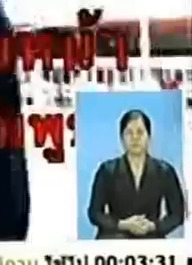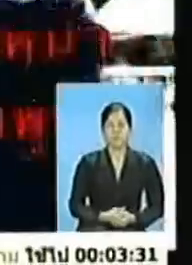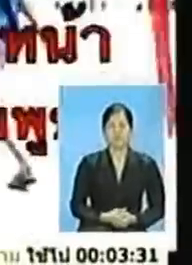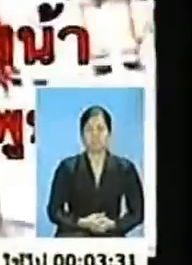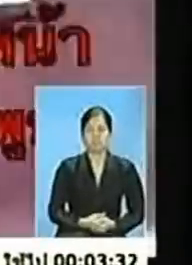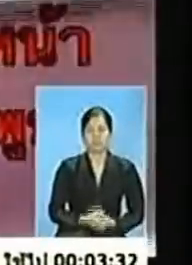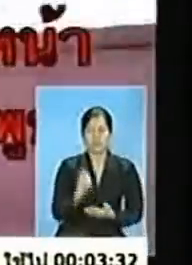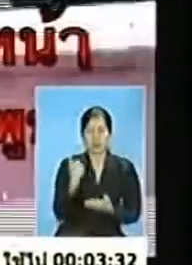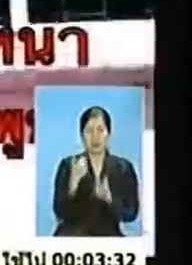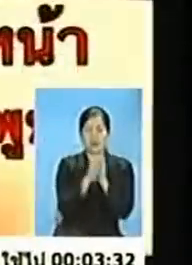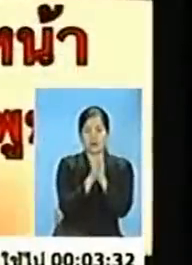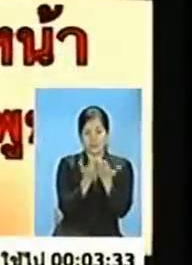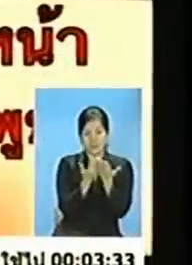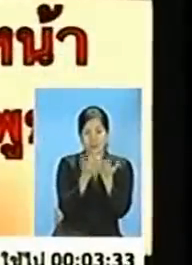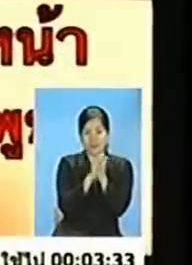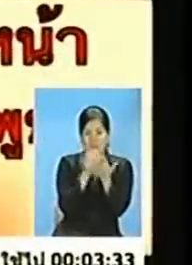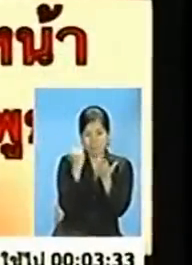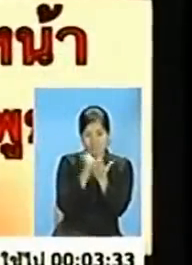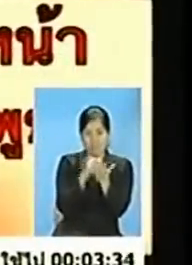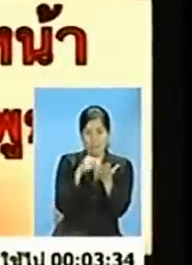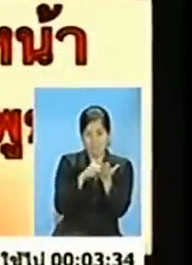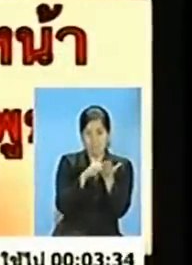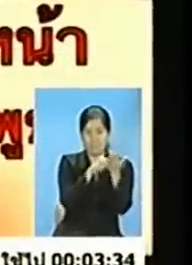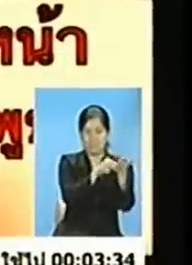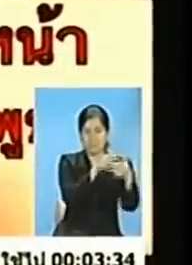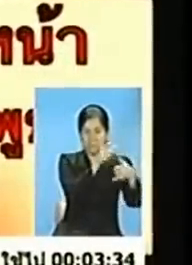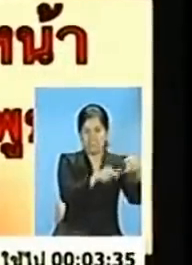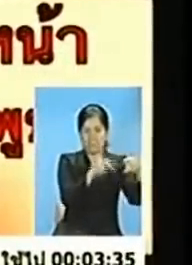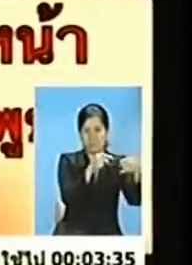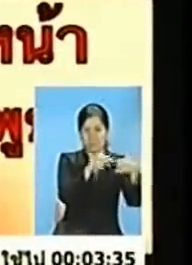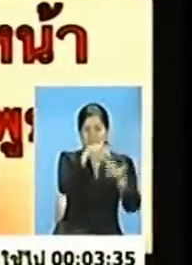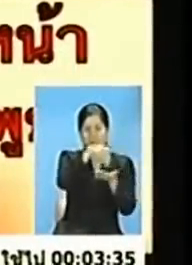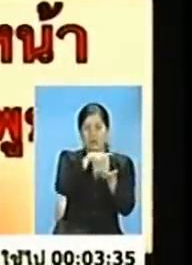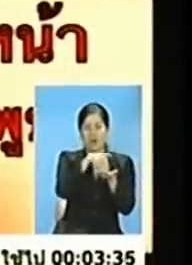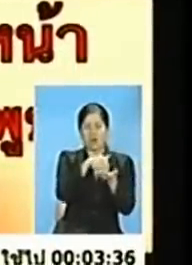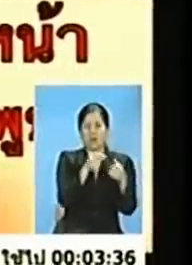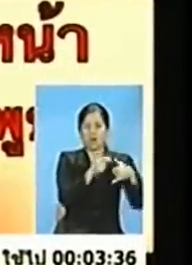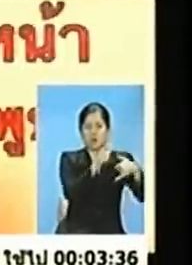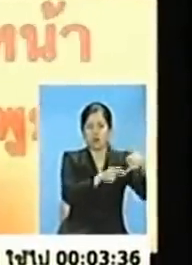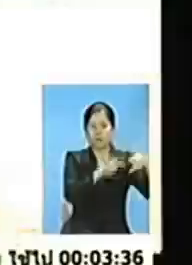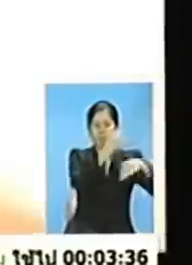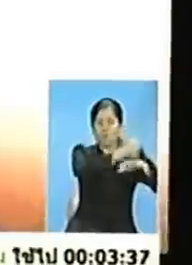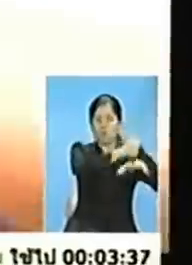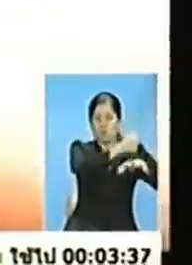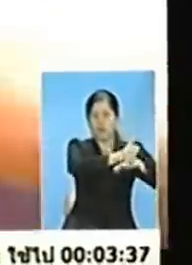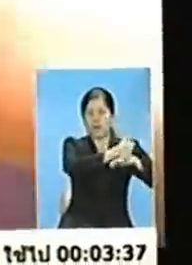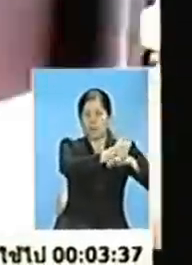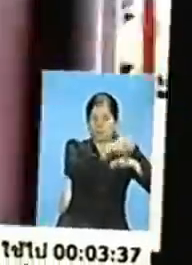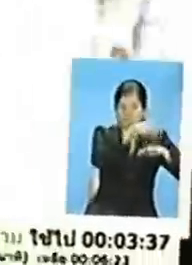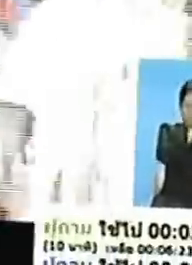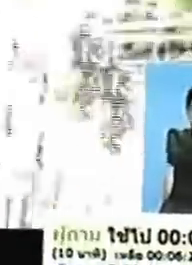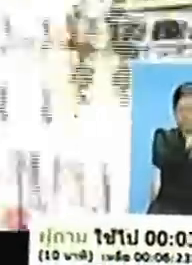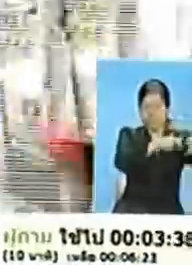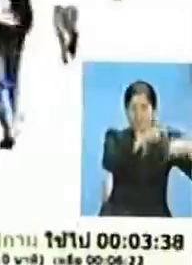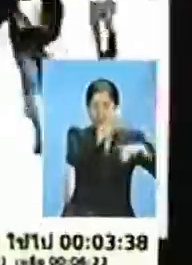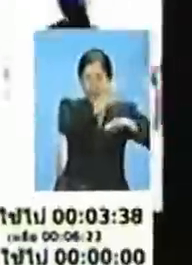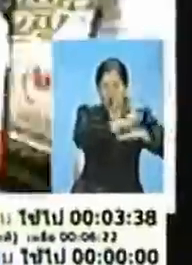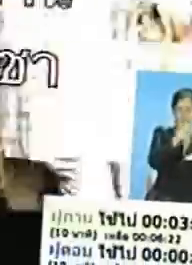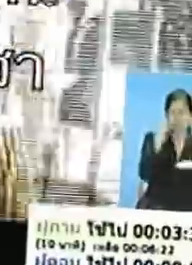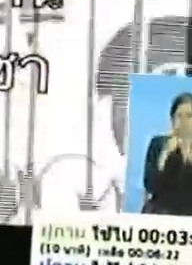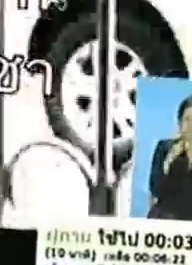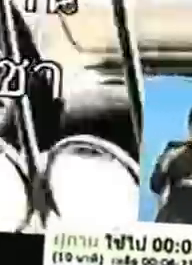ก็เอาพาสปอร์ตเนี่ยไปให้นายหน้าอีกทีหนึ่งนายหน้าก็จะนำไปที่ฝั่งเขม